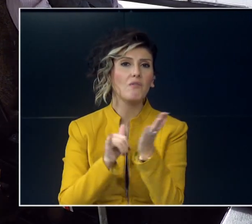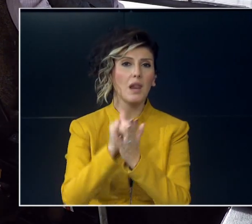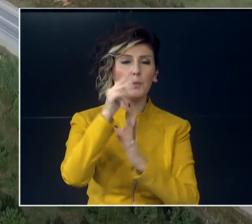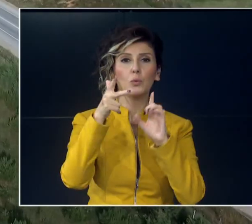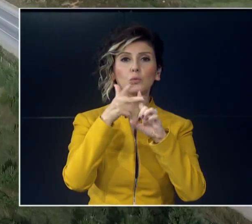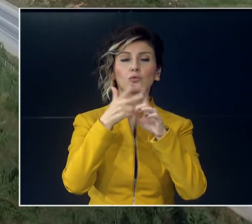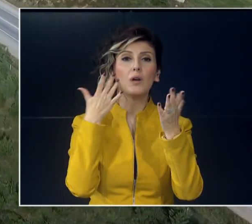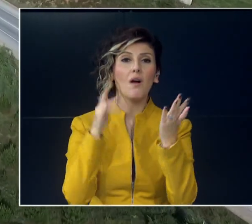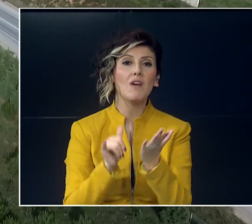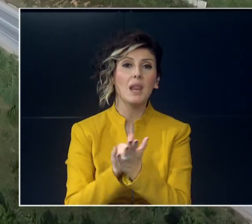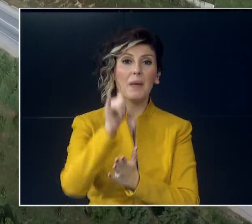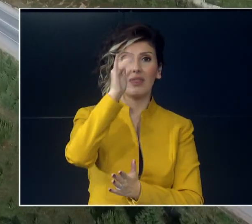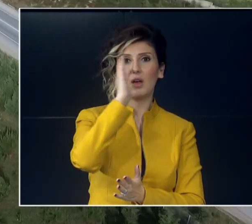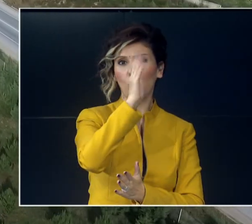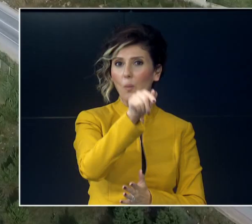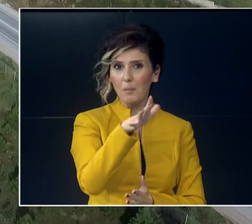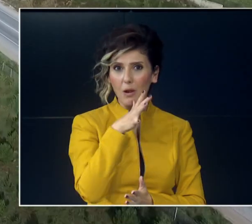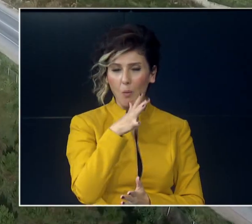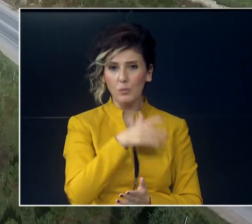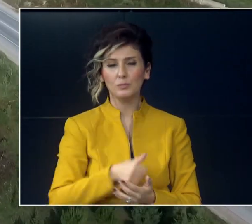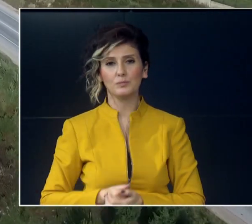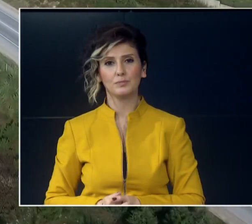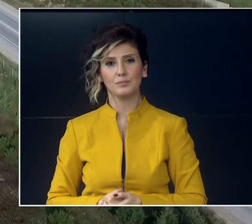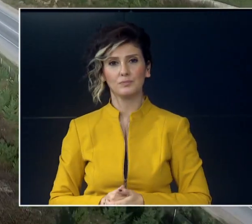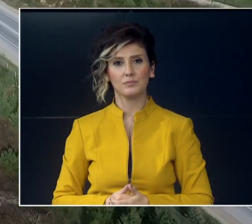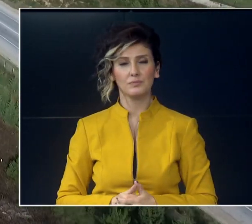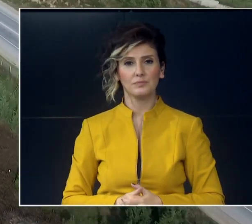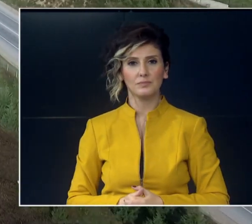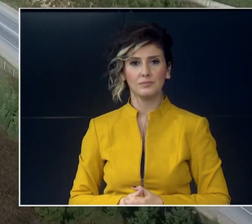Üçüncü havalimanı. Evet.